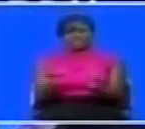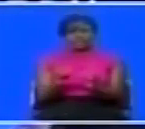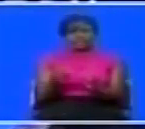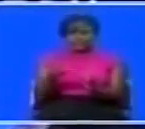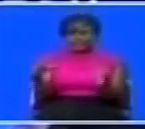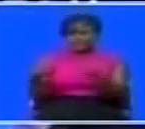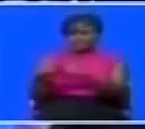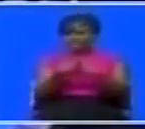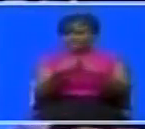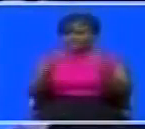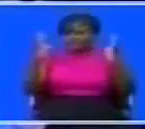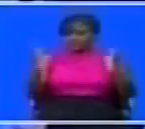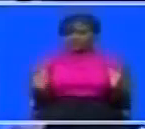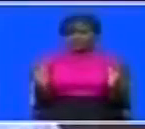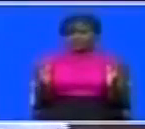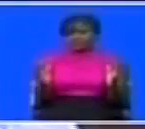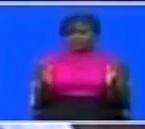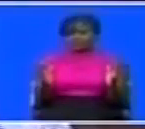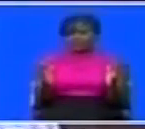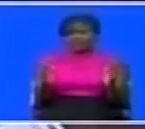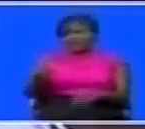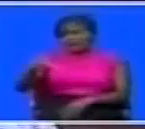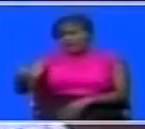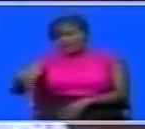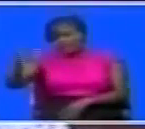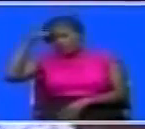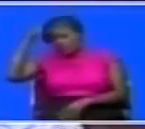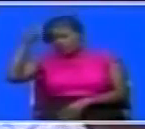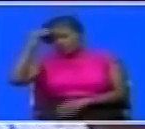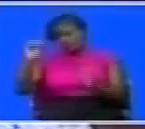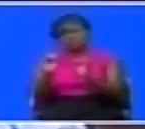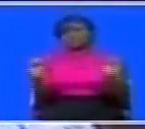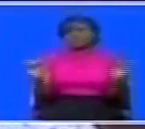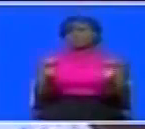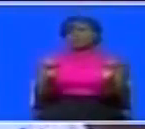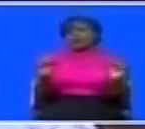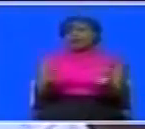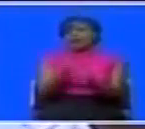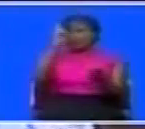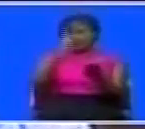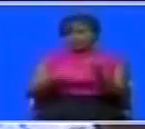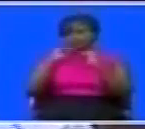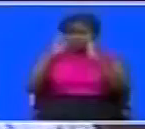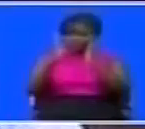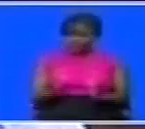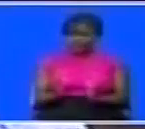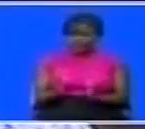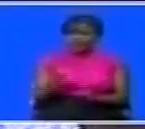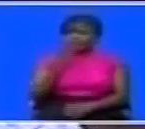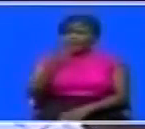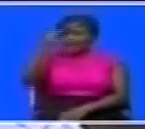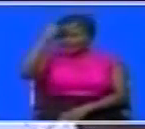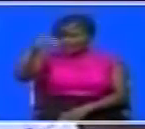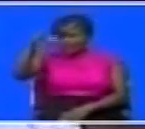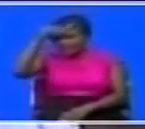the biggest challenge along this place. Wengine hawajasoma kitu. So unakuta mwalimu kama mtoto mzazi kama huyu